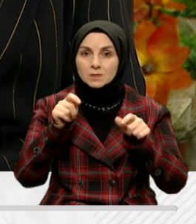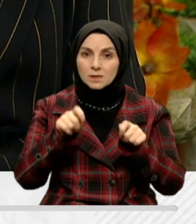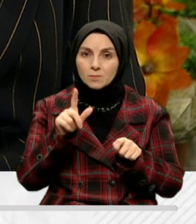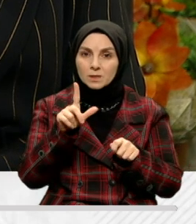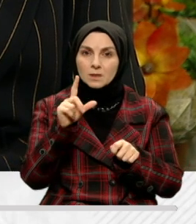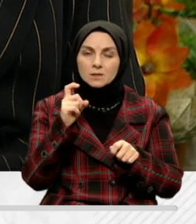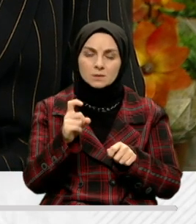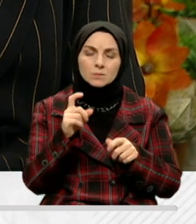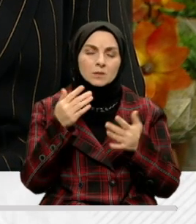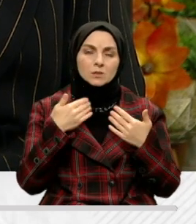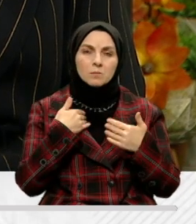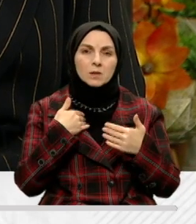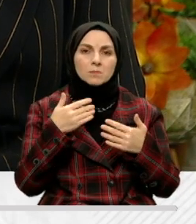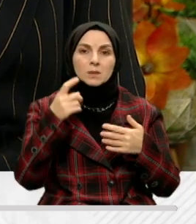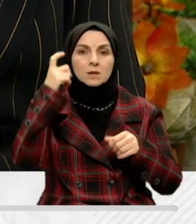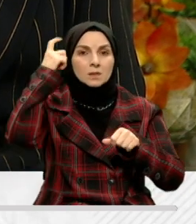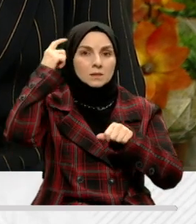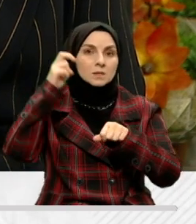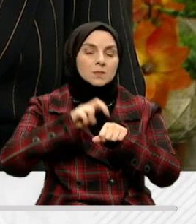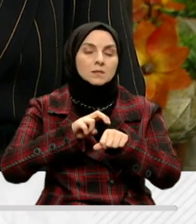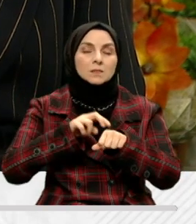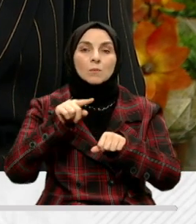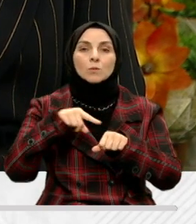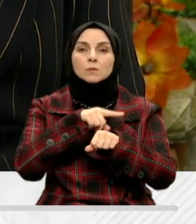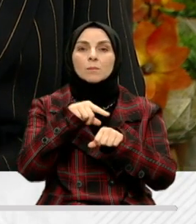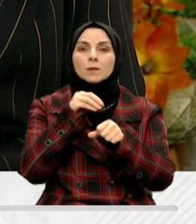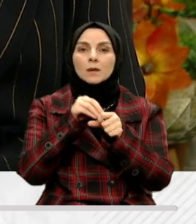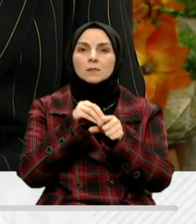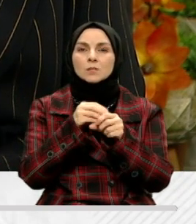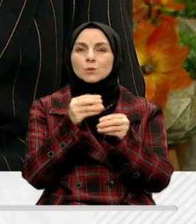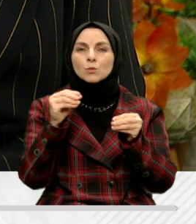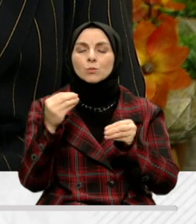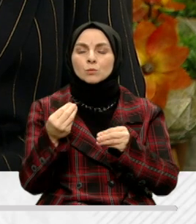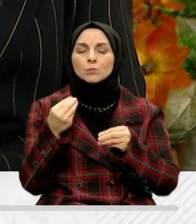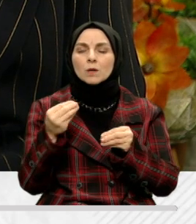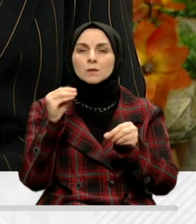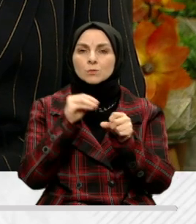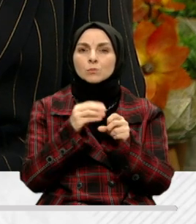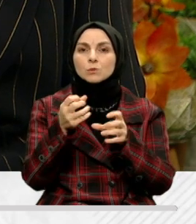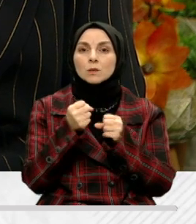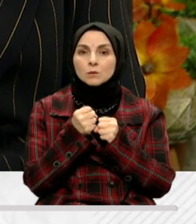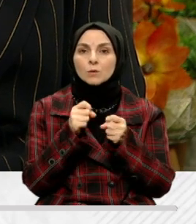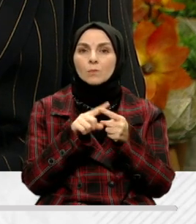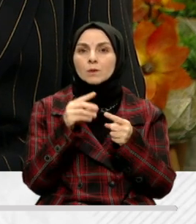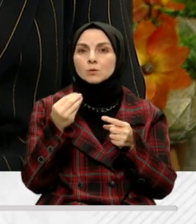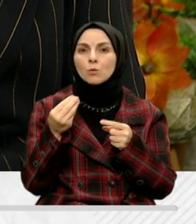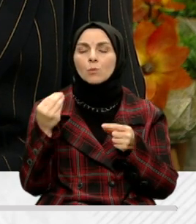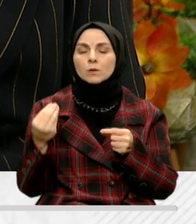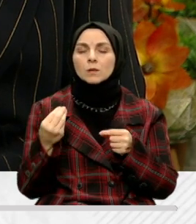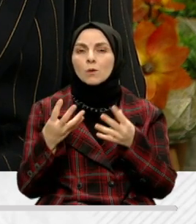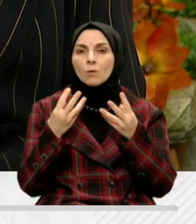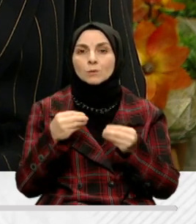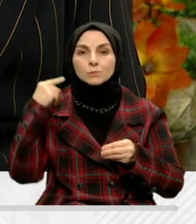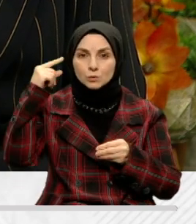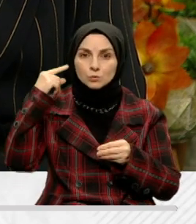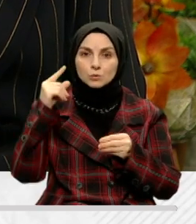Şimdi benim de hatırladığım o dönemlerden bir sınava girerdim mesela, çok güzel sonuç alırdım. Aa, ben çok iyiyim diye düşünürdüm, böyle çok yoğun bir motivasyon